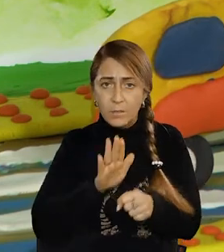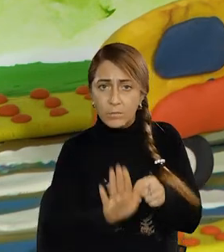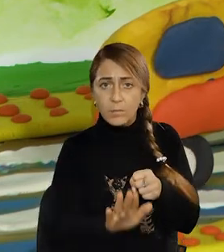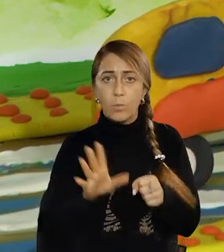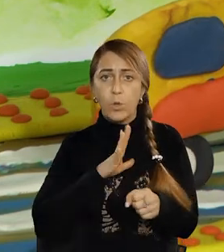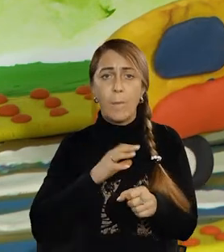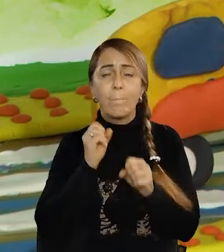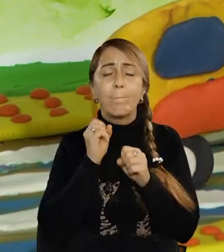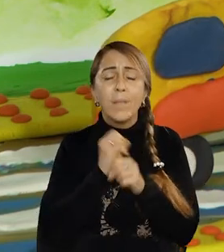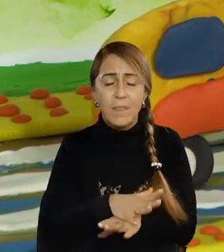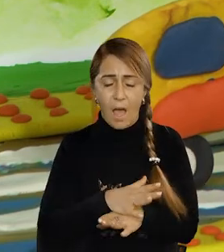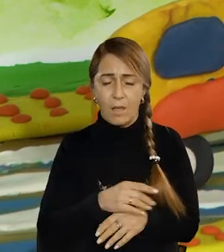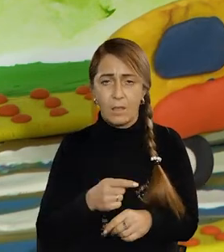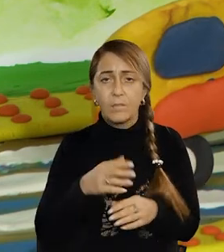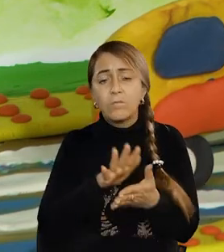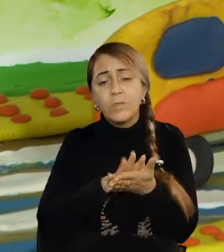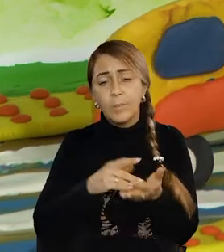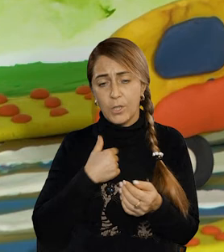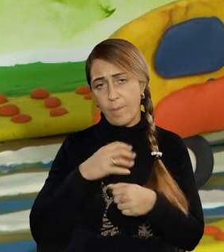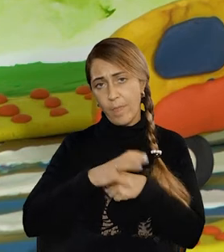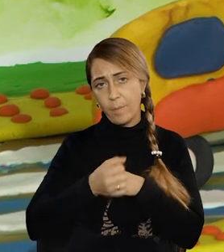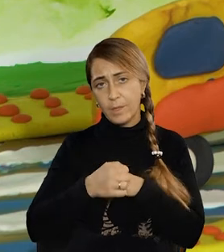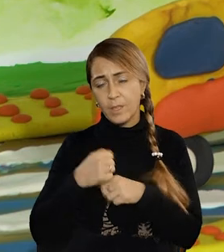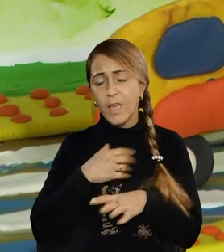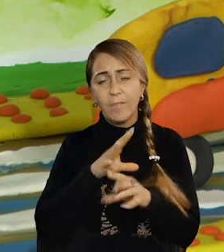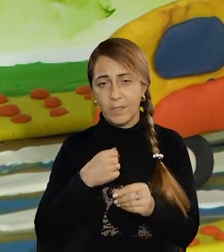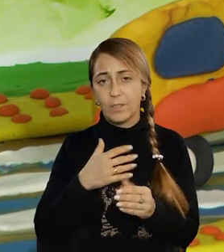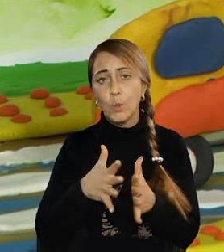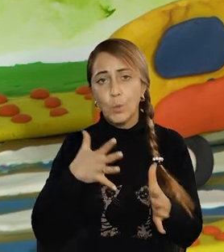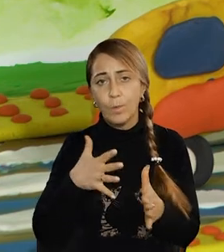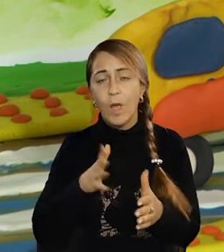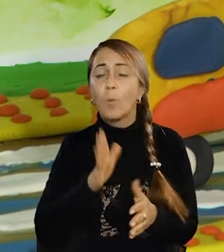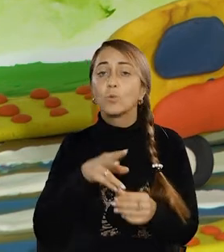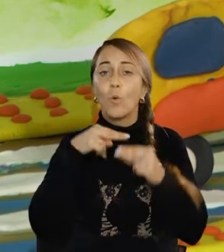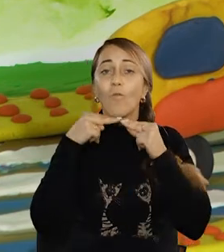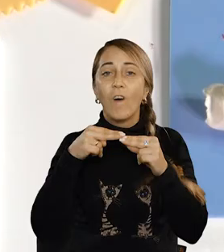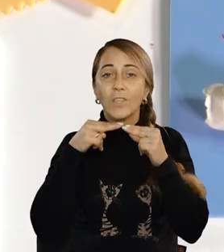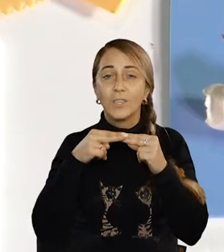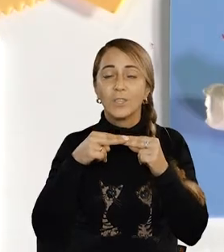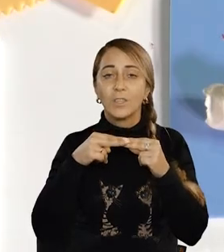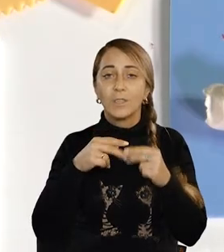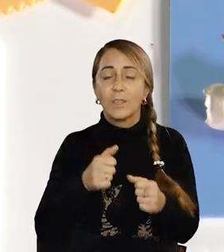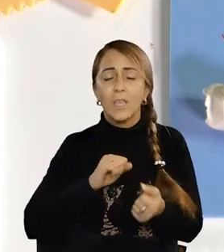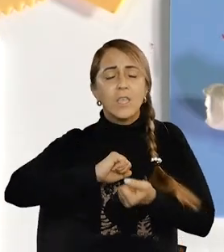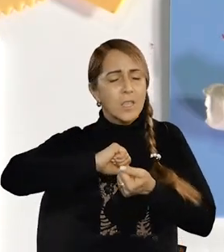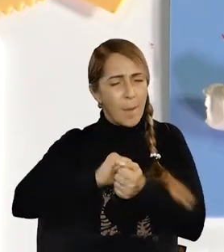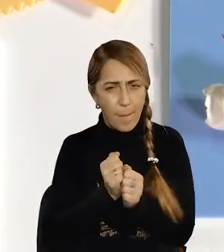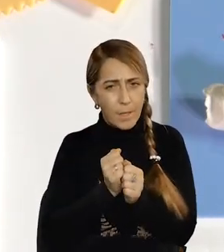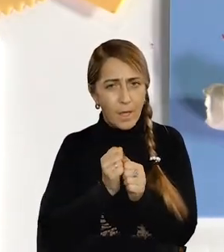біда. Вибачте мене, пані апельсинку, я все зрозумів. Буду уважнішим». І